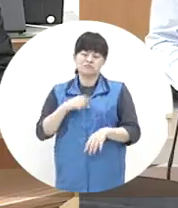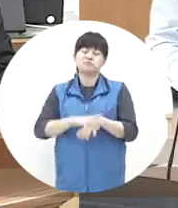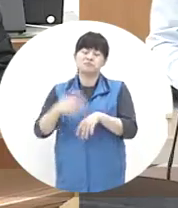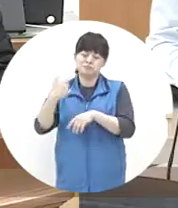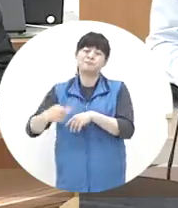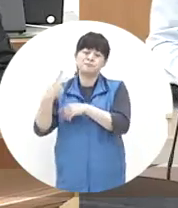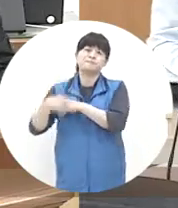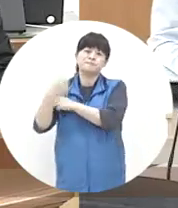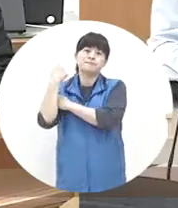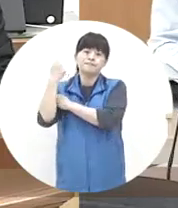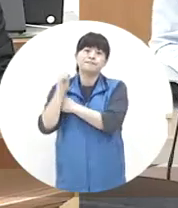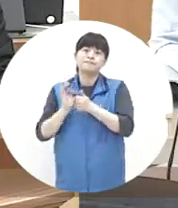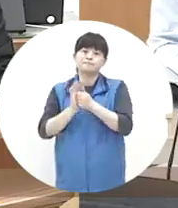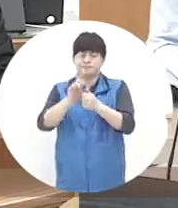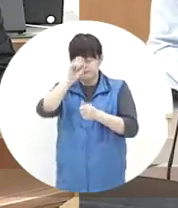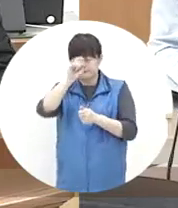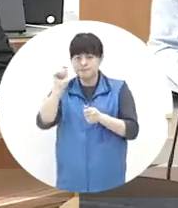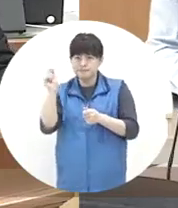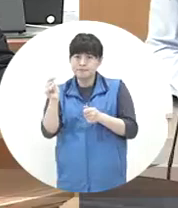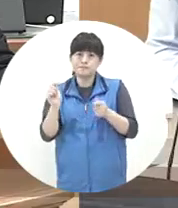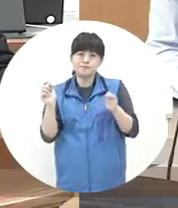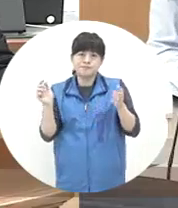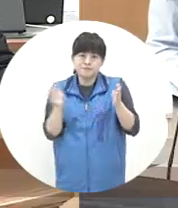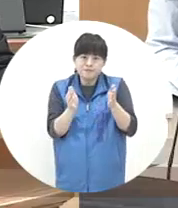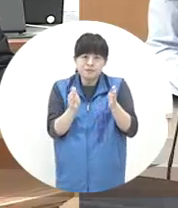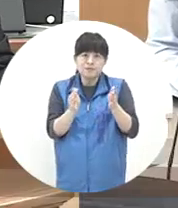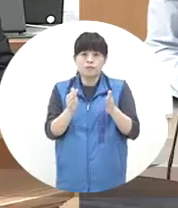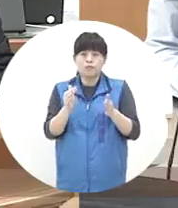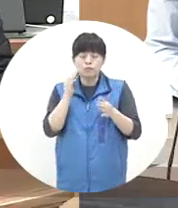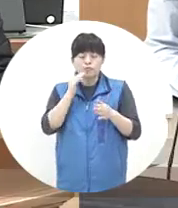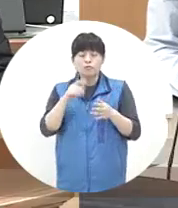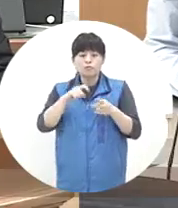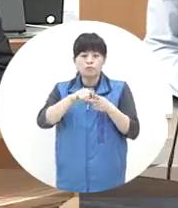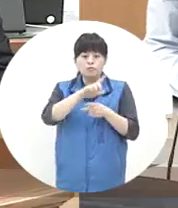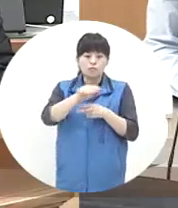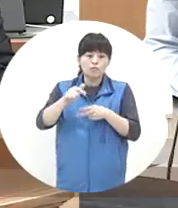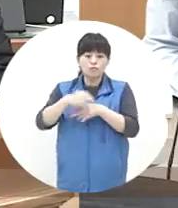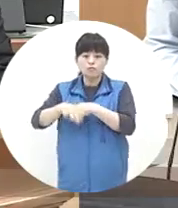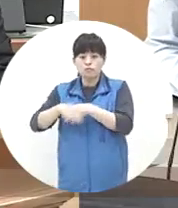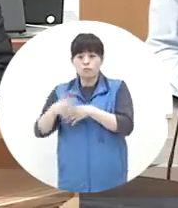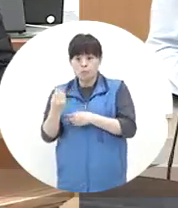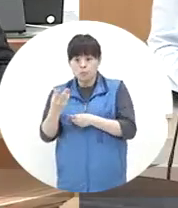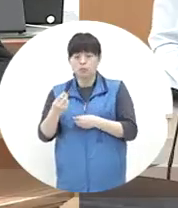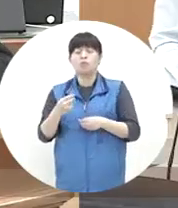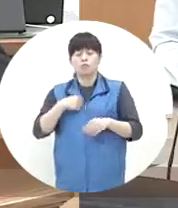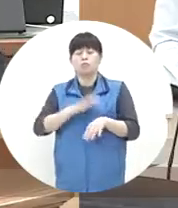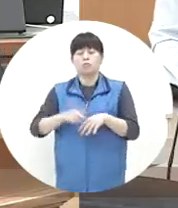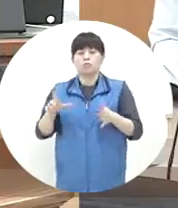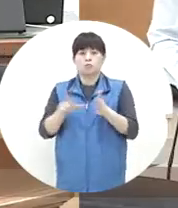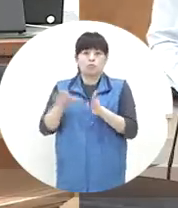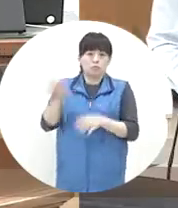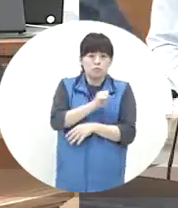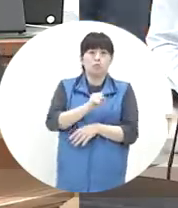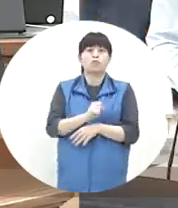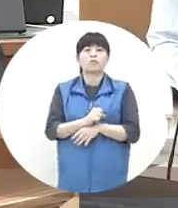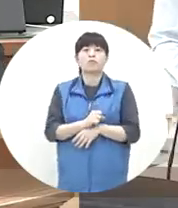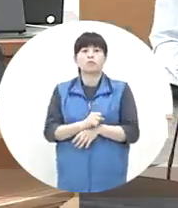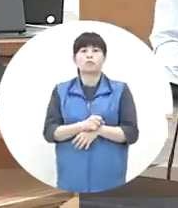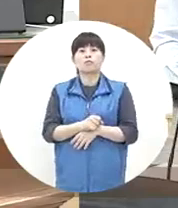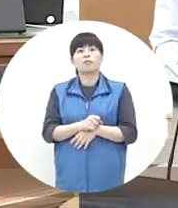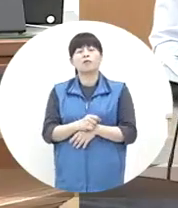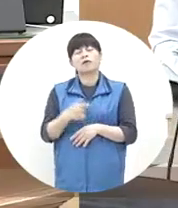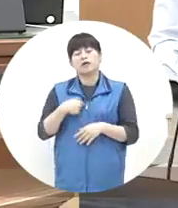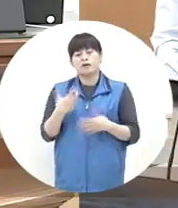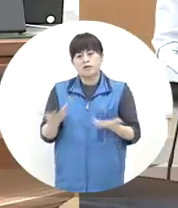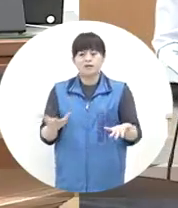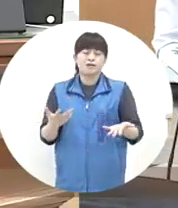进的， 好啦， 希望速度快一点的。如果下来没有切工切料，我们速度可能会更快了。 好啦，那这个 好不好， 我就这个我就没有